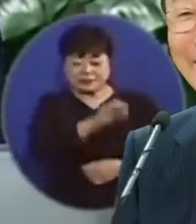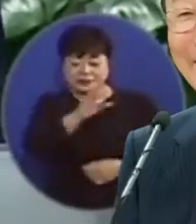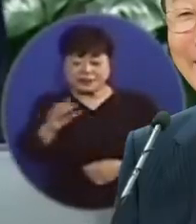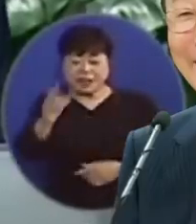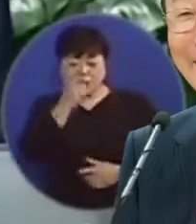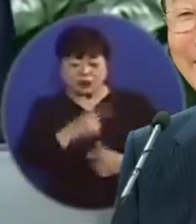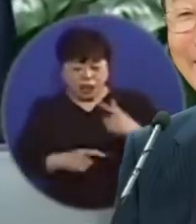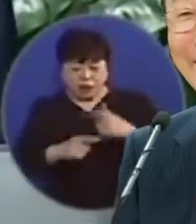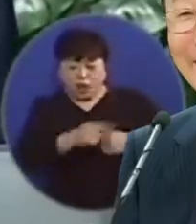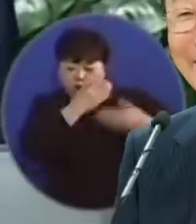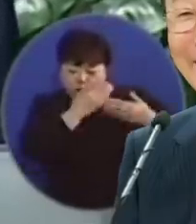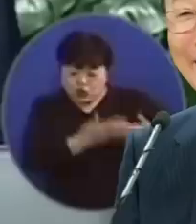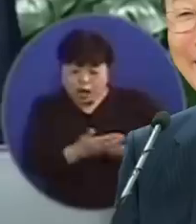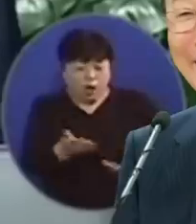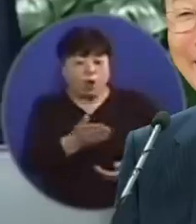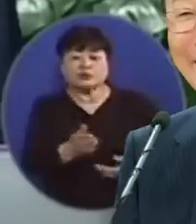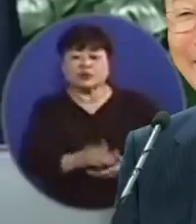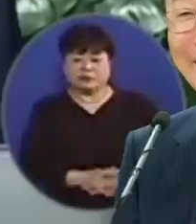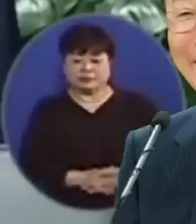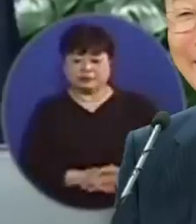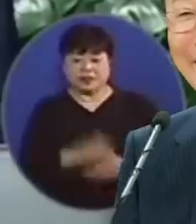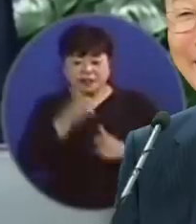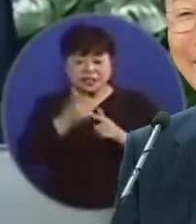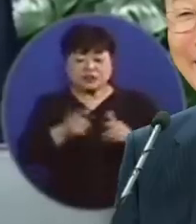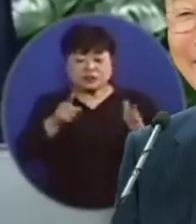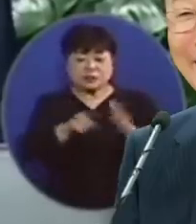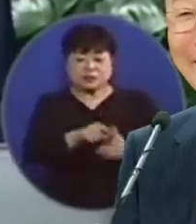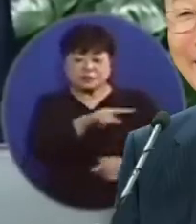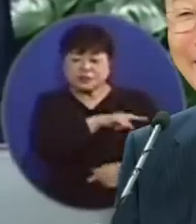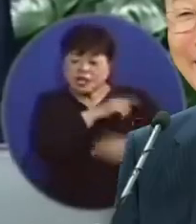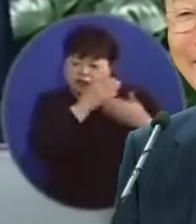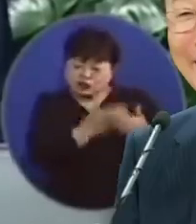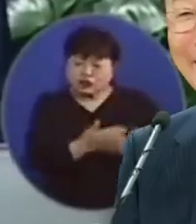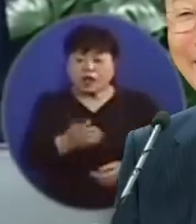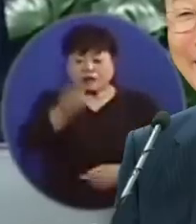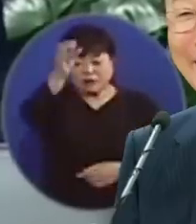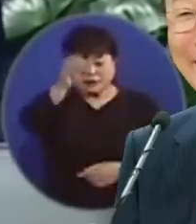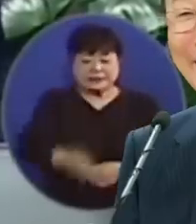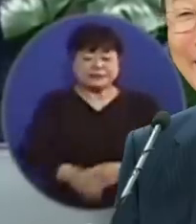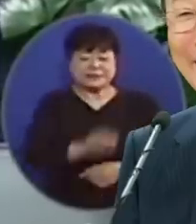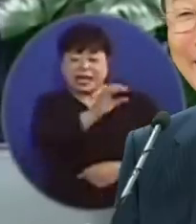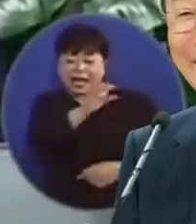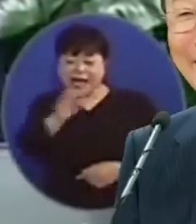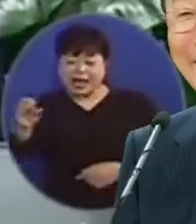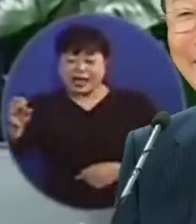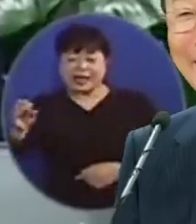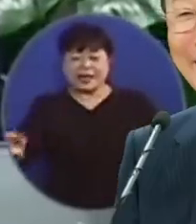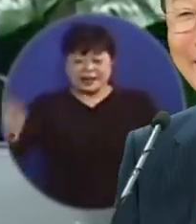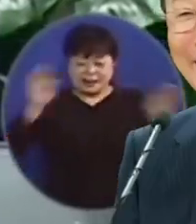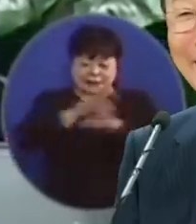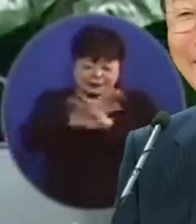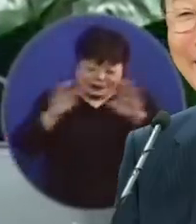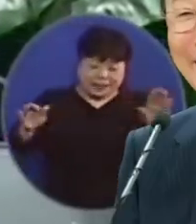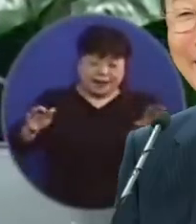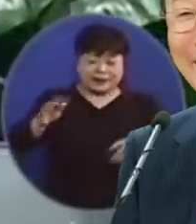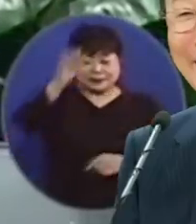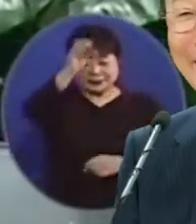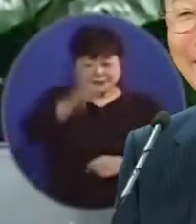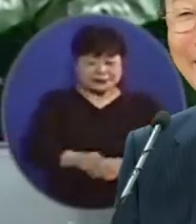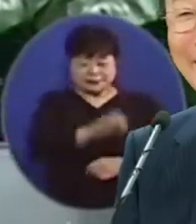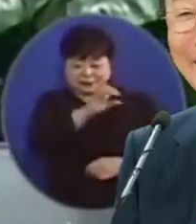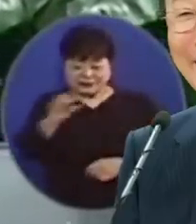귀한 것이 없습니다. 우리 예수 믿는 사람은 가장 중요한 것이 십자가입니다. 자나 깨나 십자가, 일어나 앉으나